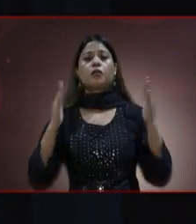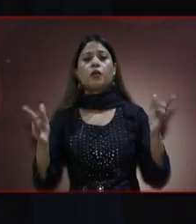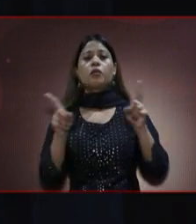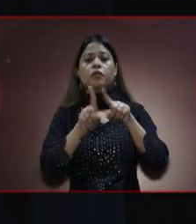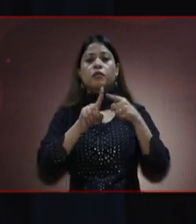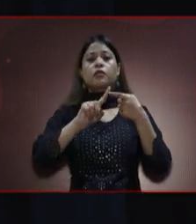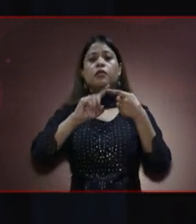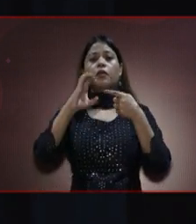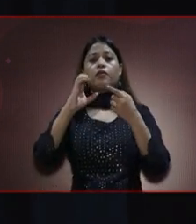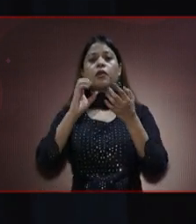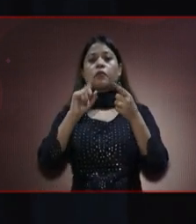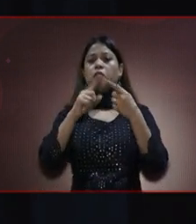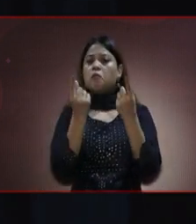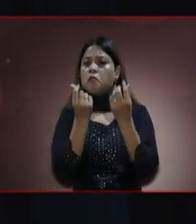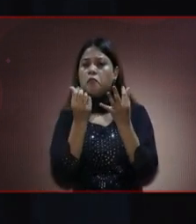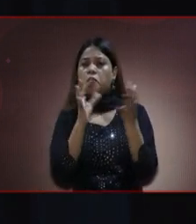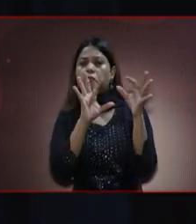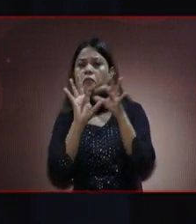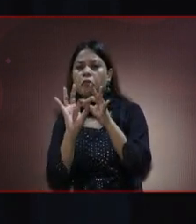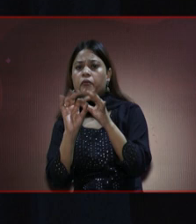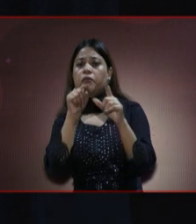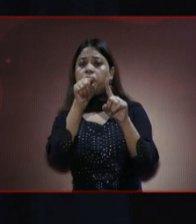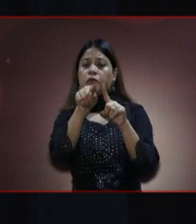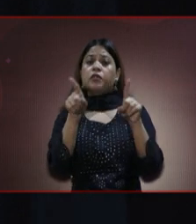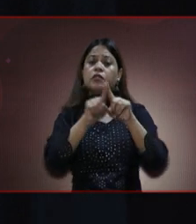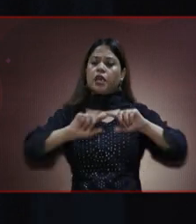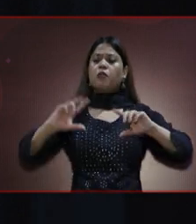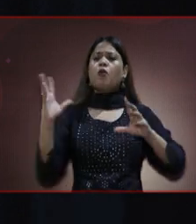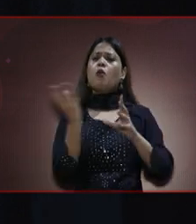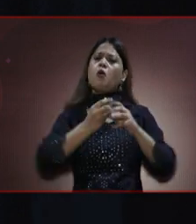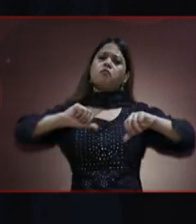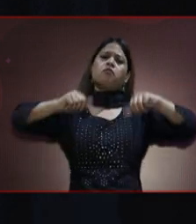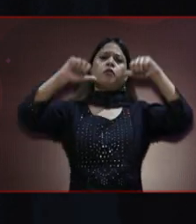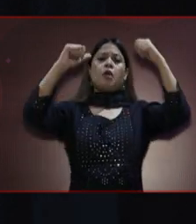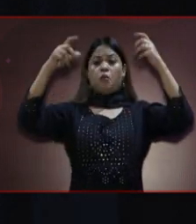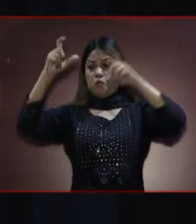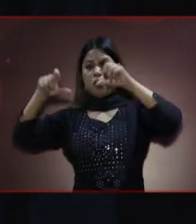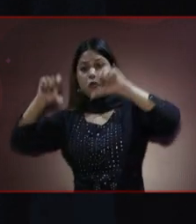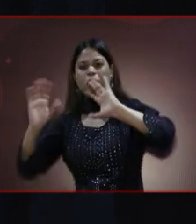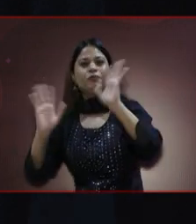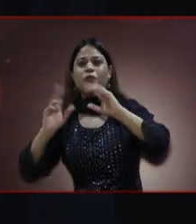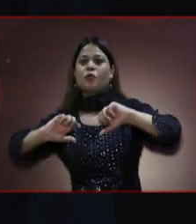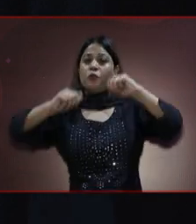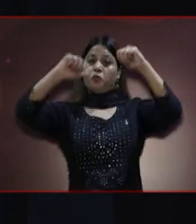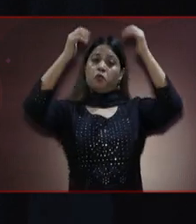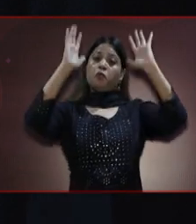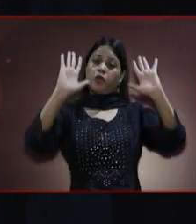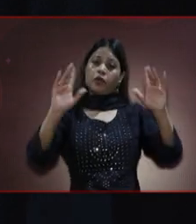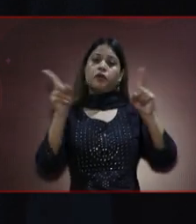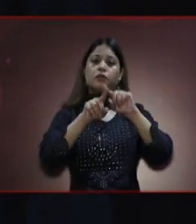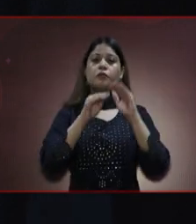इकोनॉमिक्स है ये सभी के लिए एक विन विन सॉल्यूशन के रूप में उभर करके आएगा। बच्चों